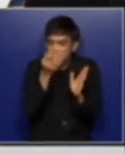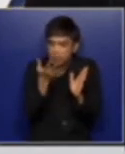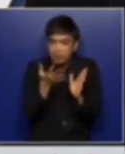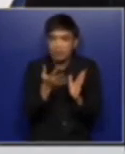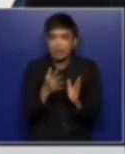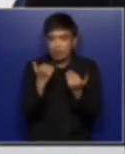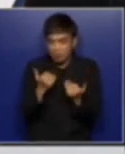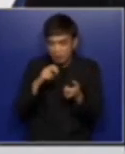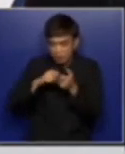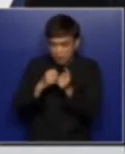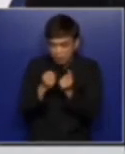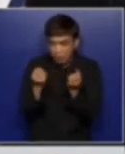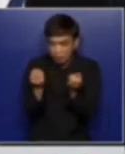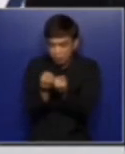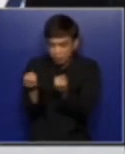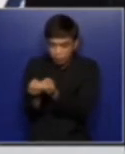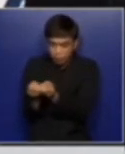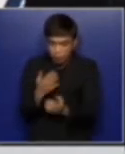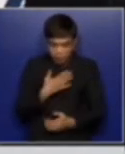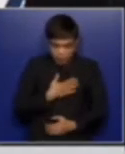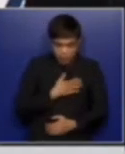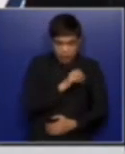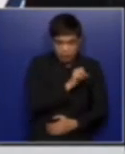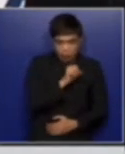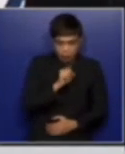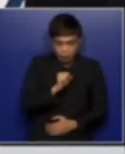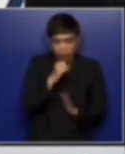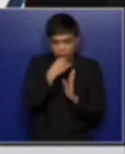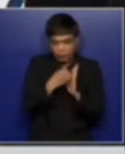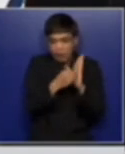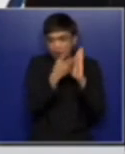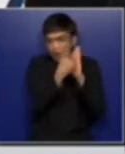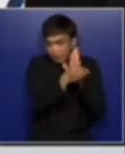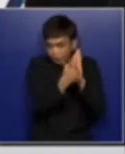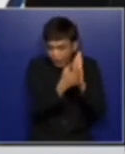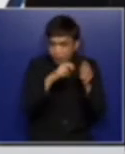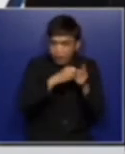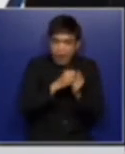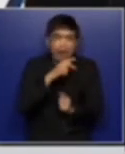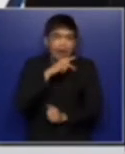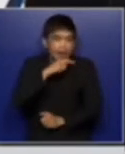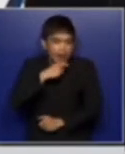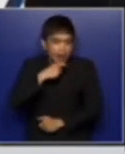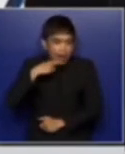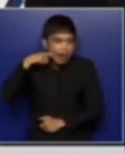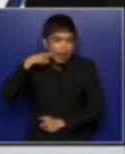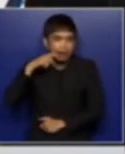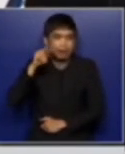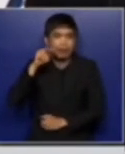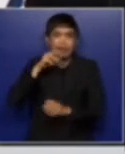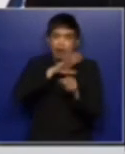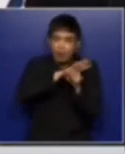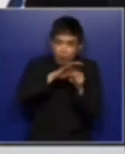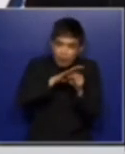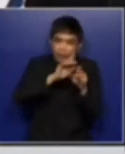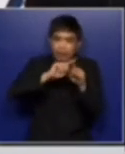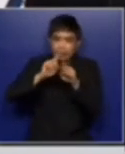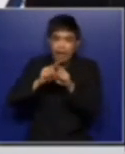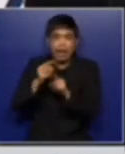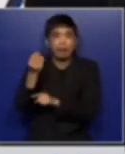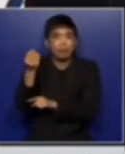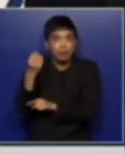ากโดยเฉพาะผมนี่เป็นส.ส.จากทางภาคอีสานเนี่ยทั้งปัญหาภัยแล้งปัญหาโควิดแต่ท่านบอกว่าท่านไม่มีเงินช่ว